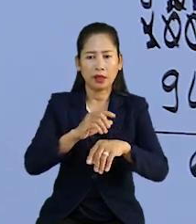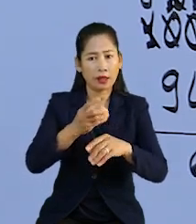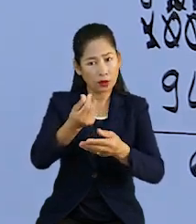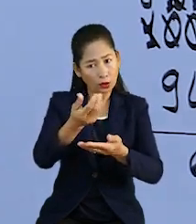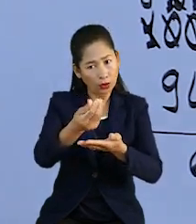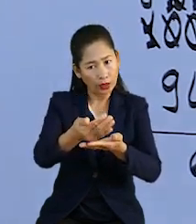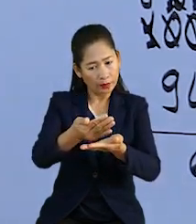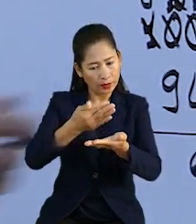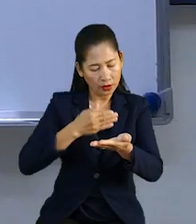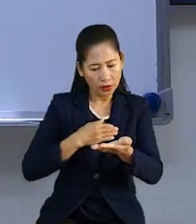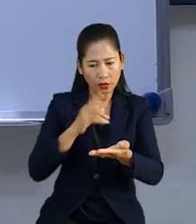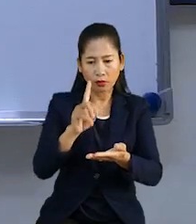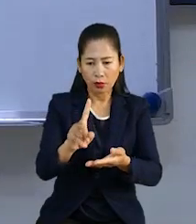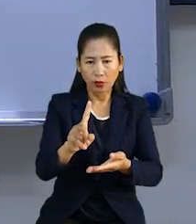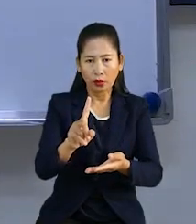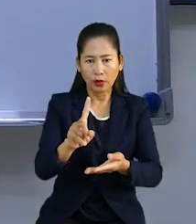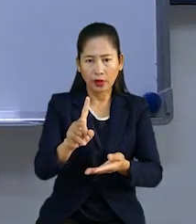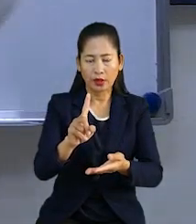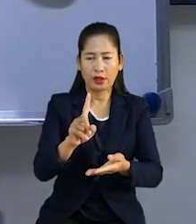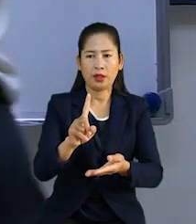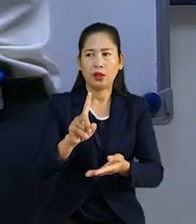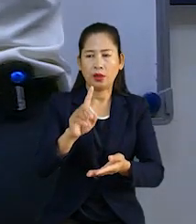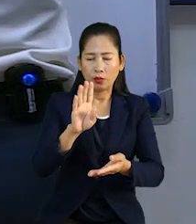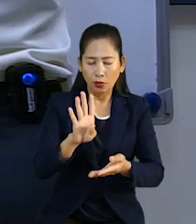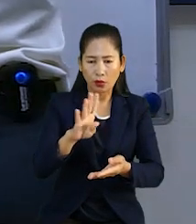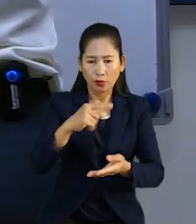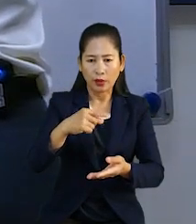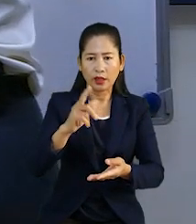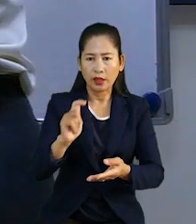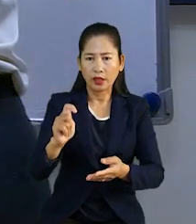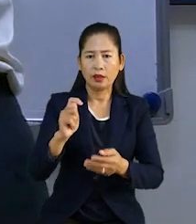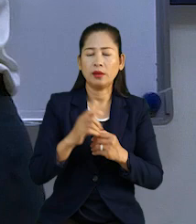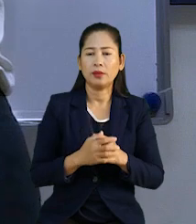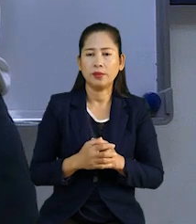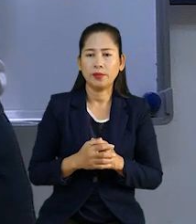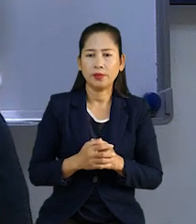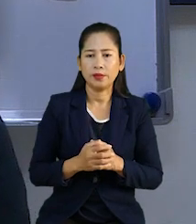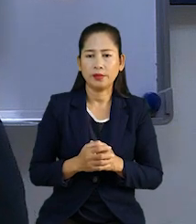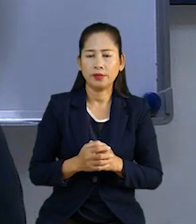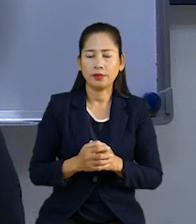mà ở dương vĩnh, chấm nuôn mùi mơn buôn con rìa.